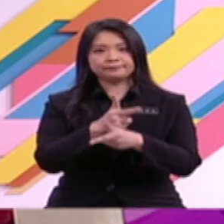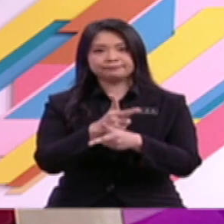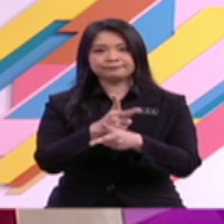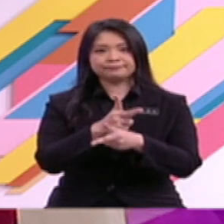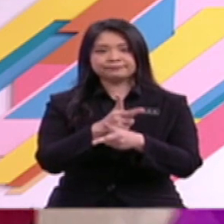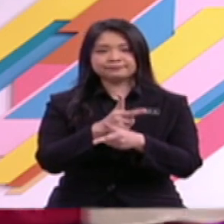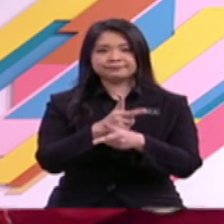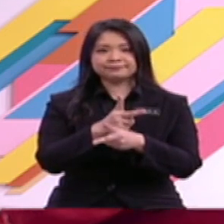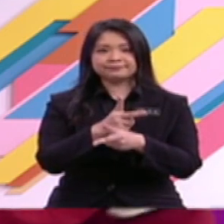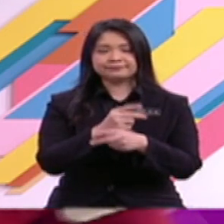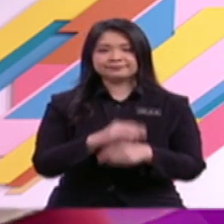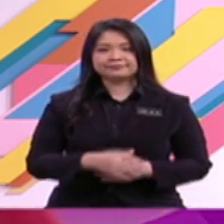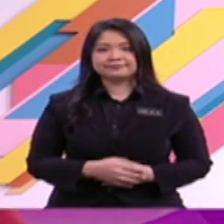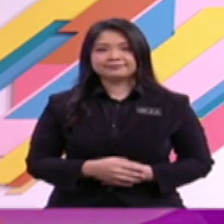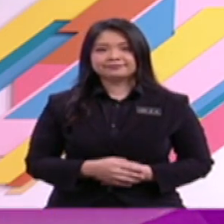yang ini ya Loh